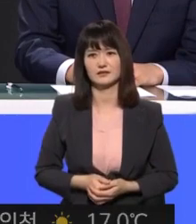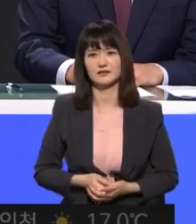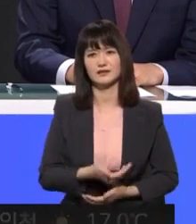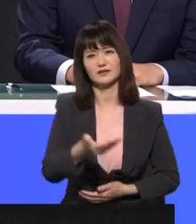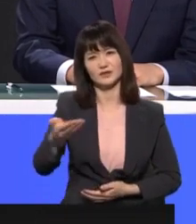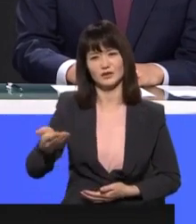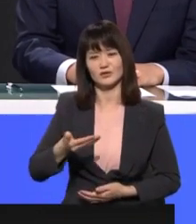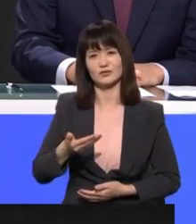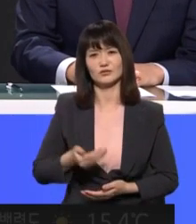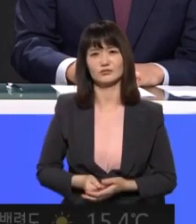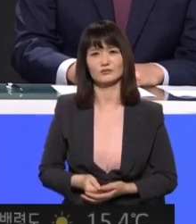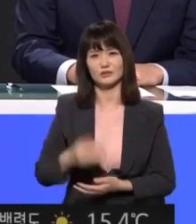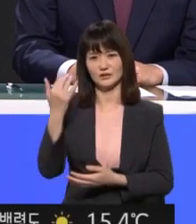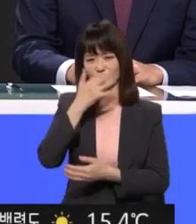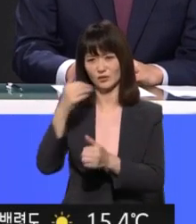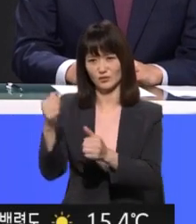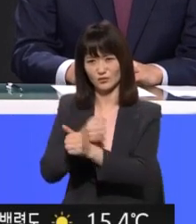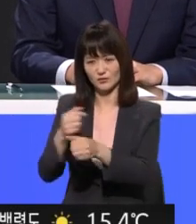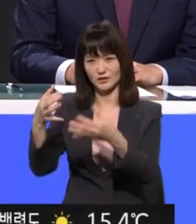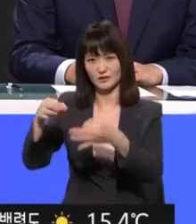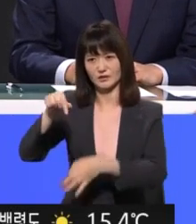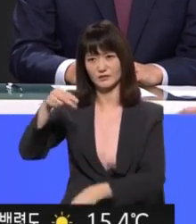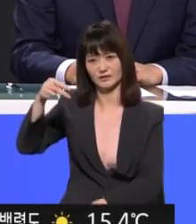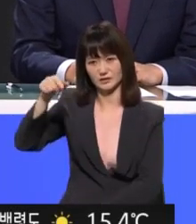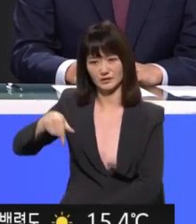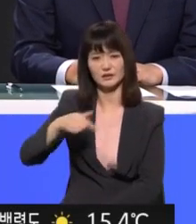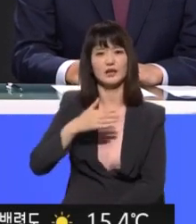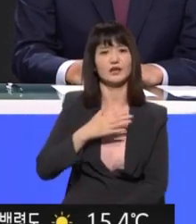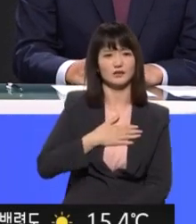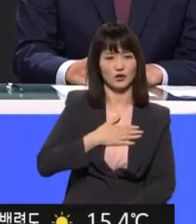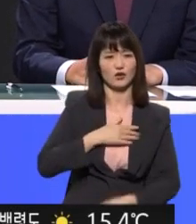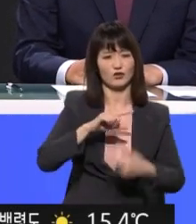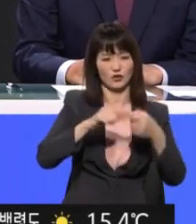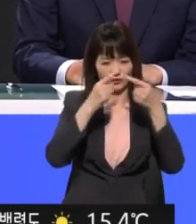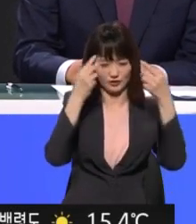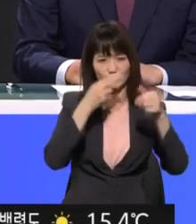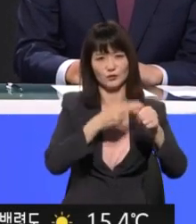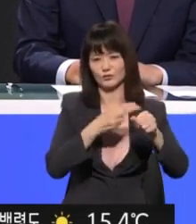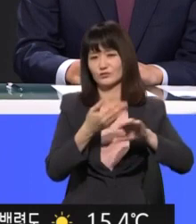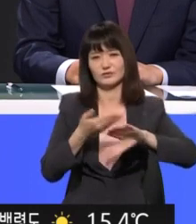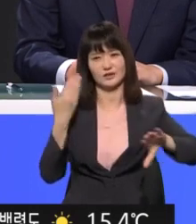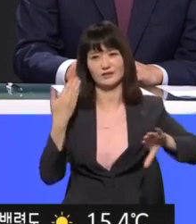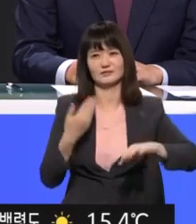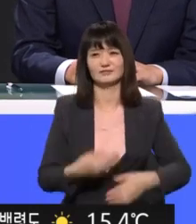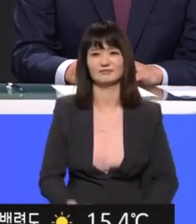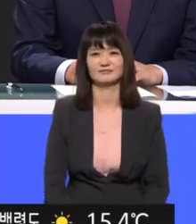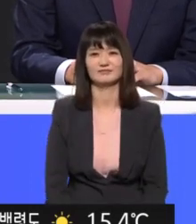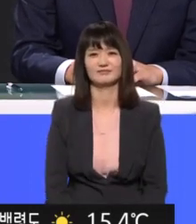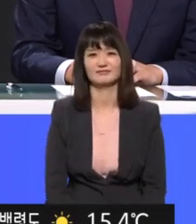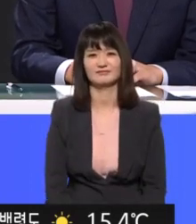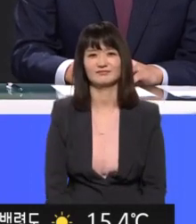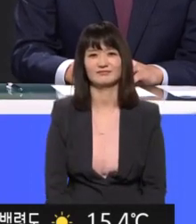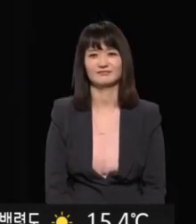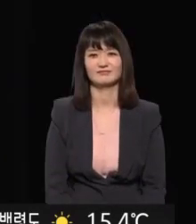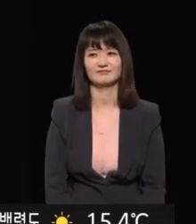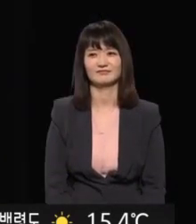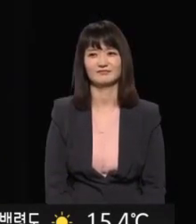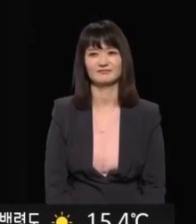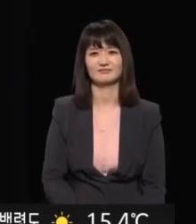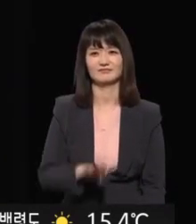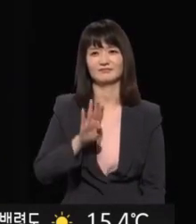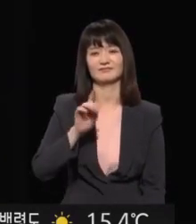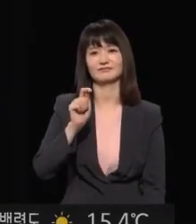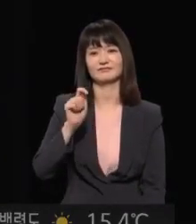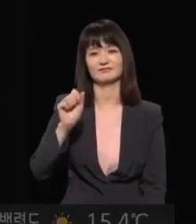다른 사람입니다. 예. 전혀 다른 분이라는 거예요. 얘기하셨고요. 예. 그다음에 BTS의 군복무